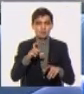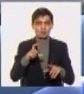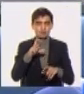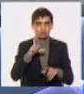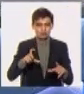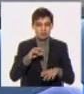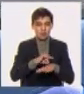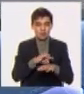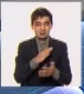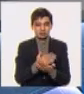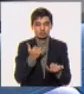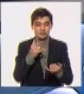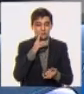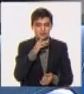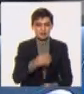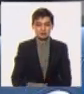момент